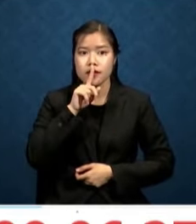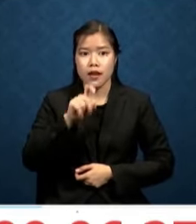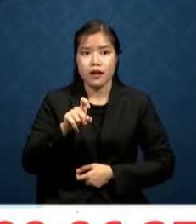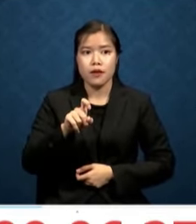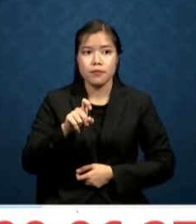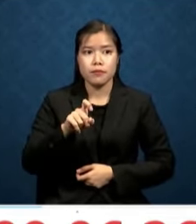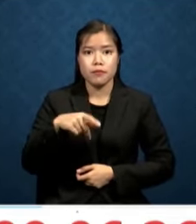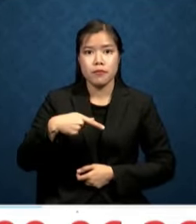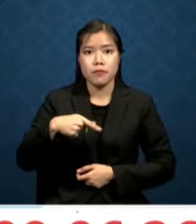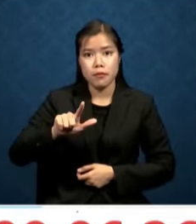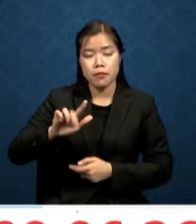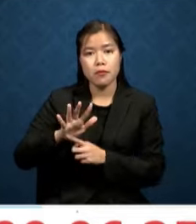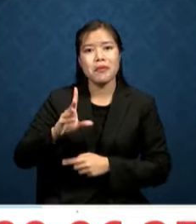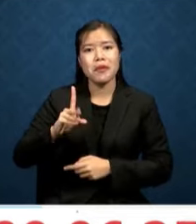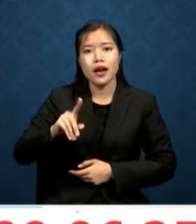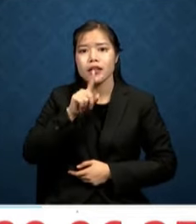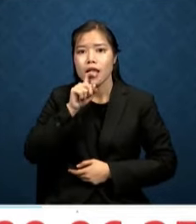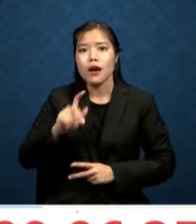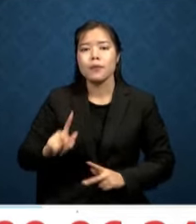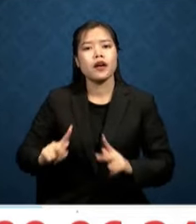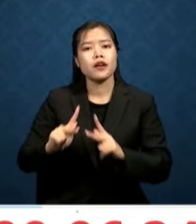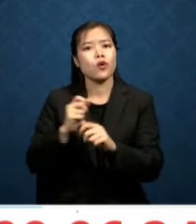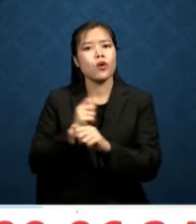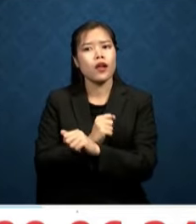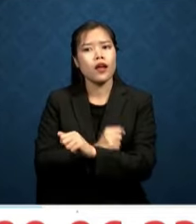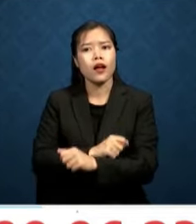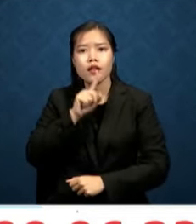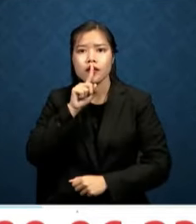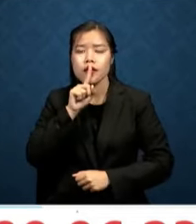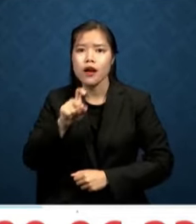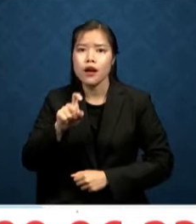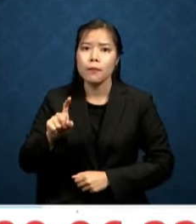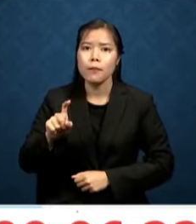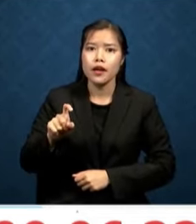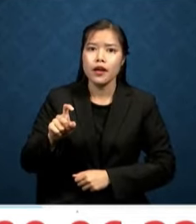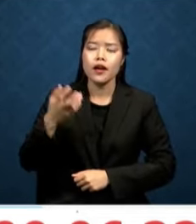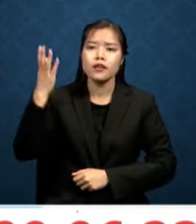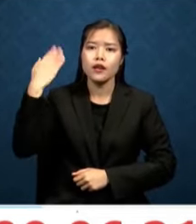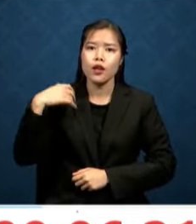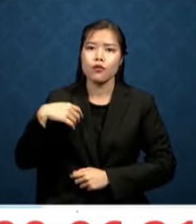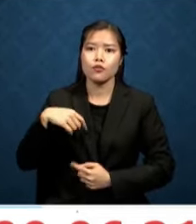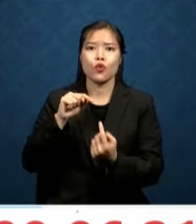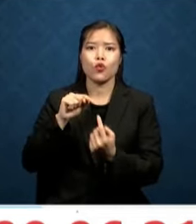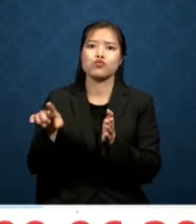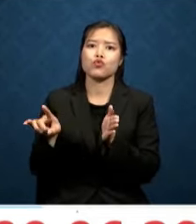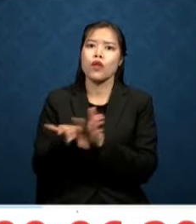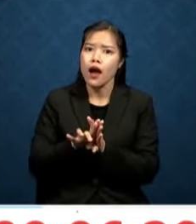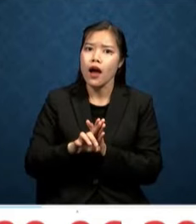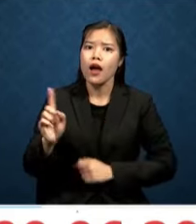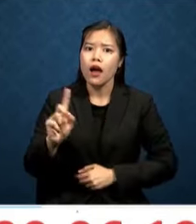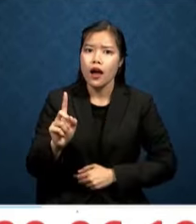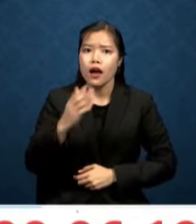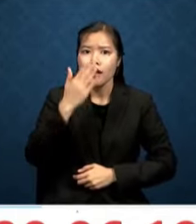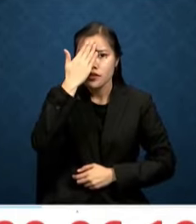ลัดกระทรวงแรงงานได้ว่าแล้วสุดท้ายเกิดเหตุการณ์อะไรในขณะนั้นทำไมถึงจะ